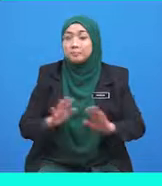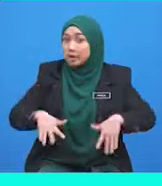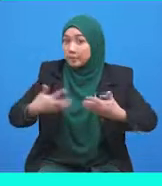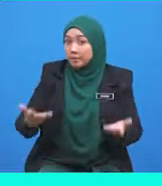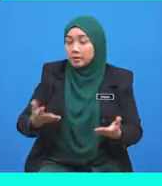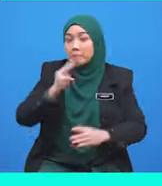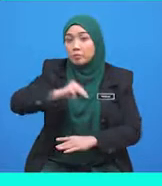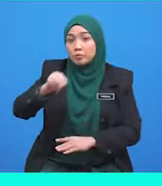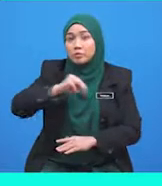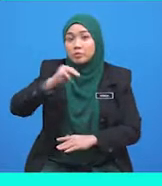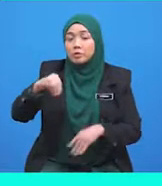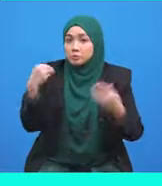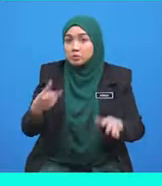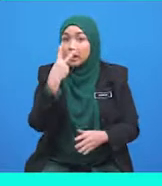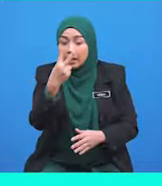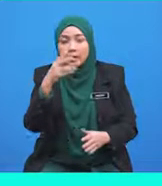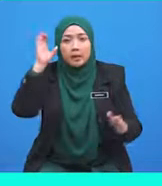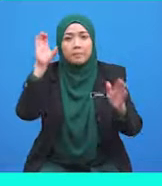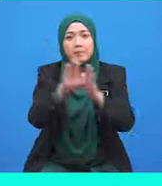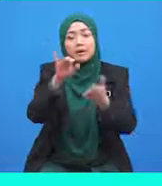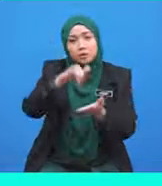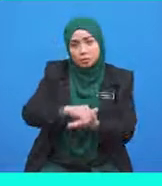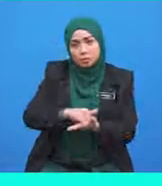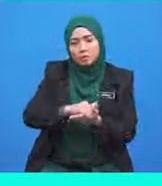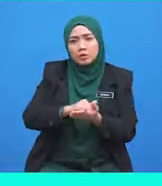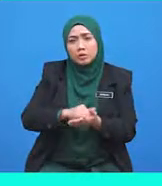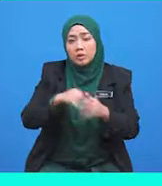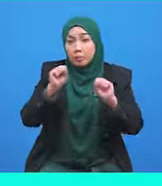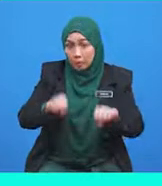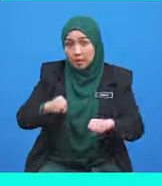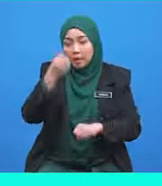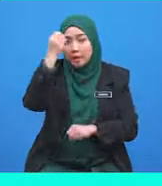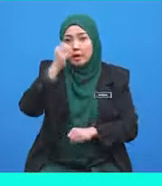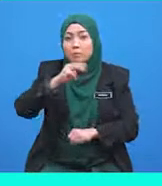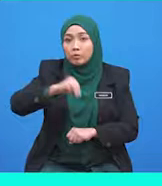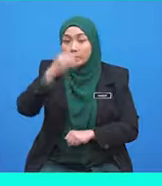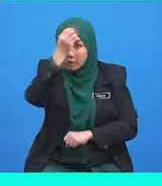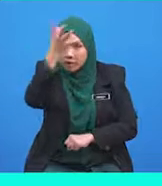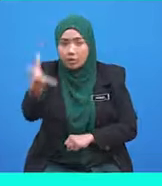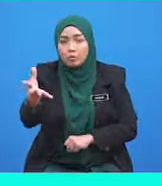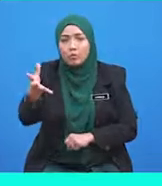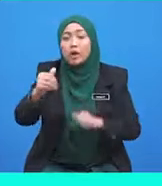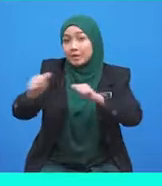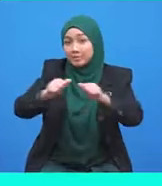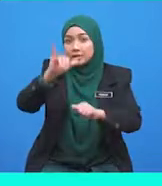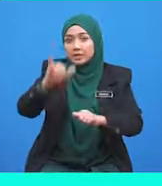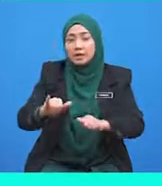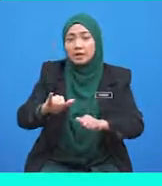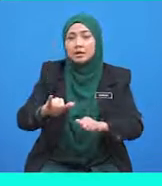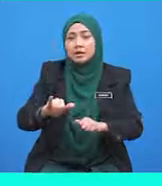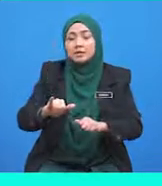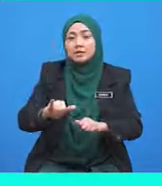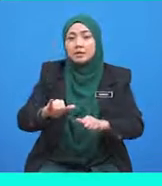Bagaimana murid-murid setelah melihat gambar tersebut? Bolehkah murid-murid terangkan tentang aktiviti-aktiviti yang